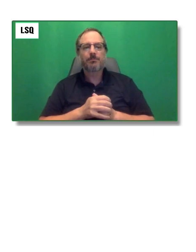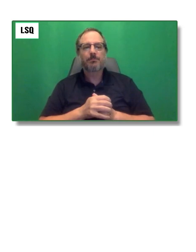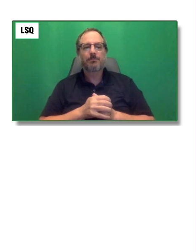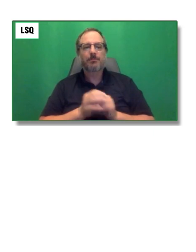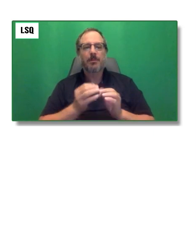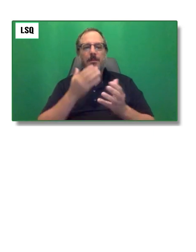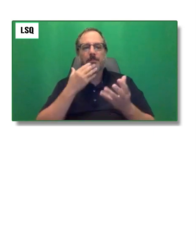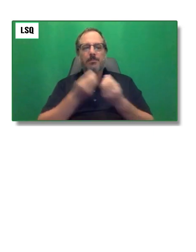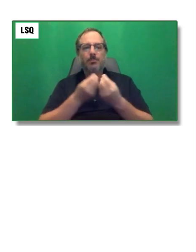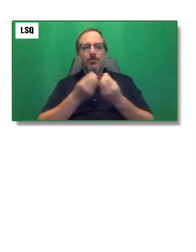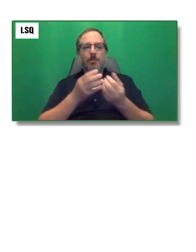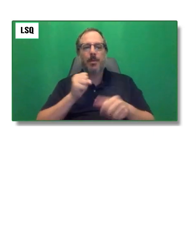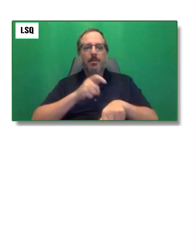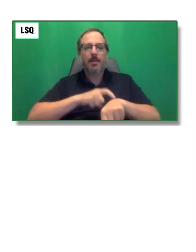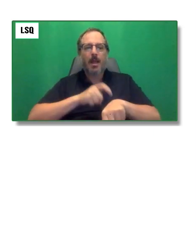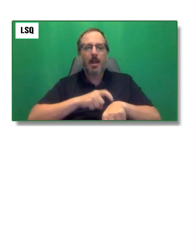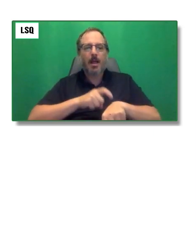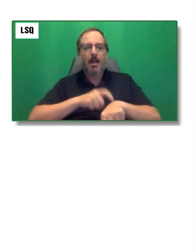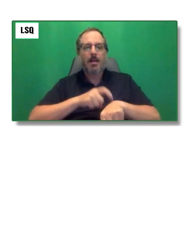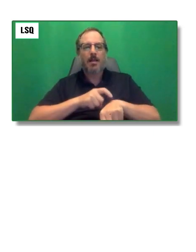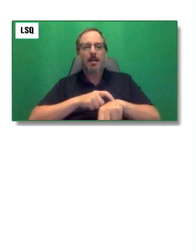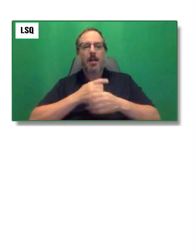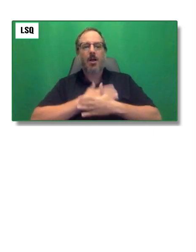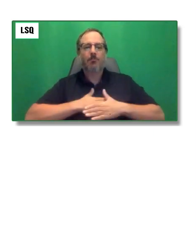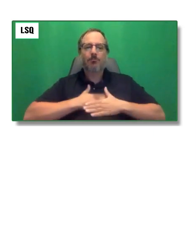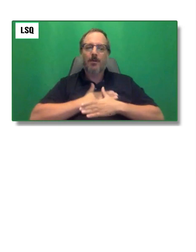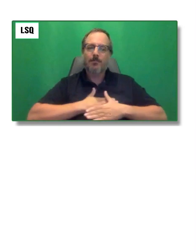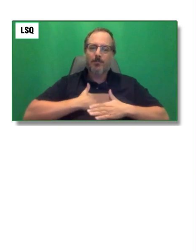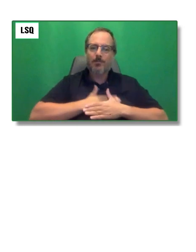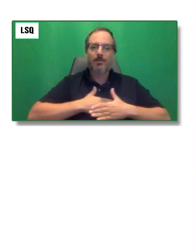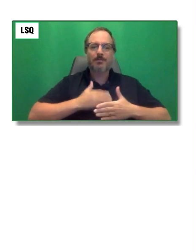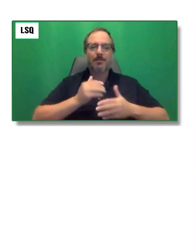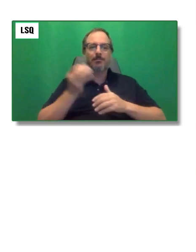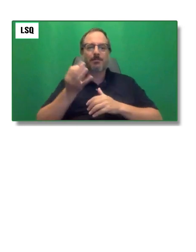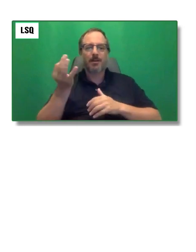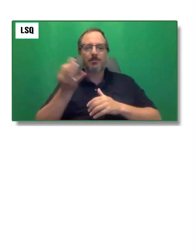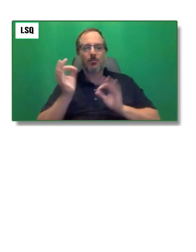Merci beaucoup, Léa, d'avoir été des nôtres aujourd'hui. Nous avons beaucoup apprécié votre présentation.